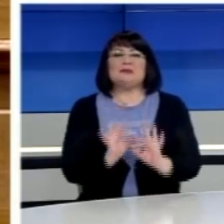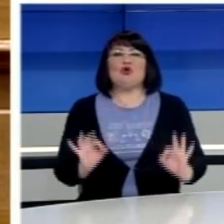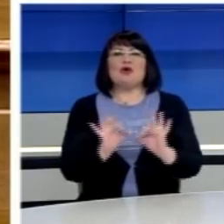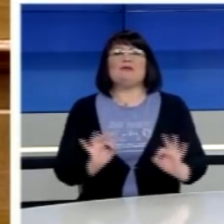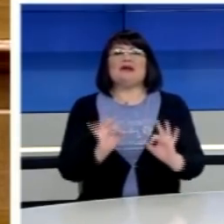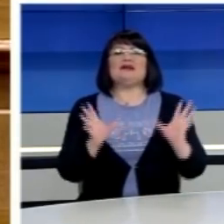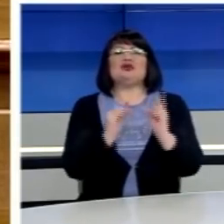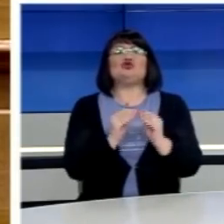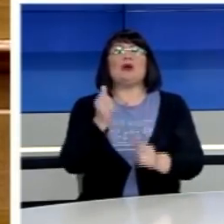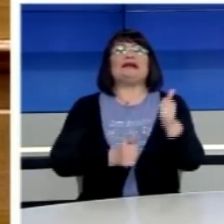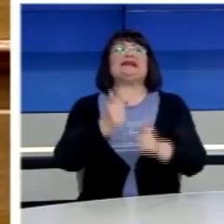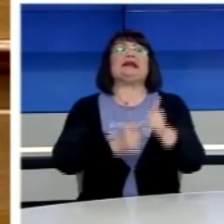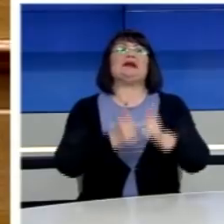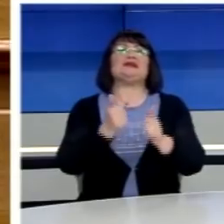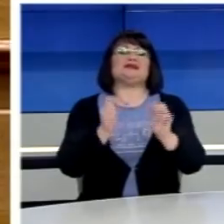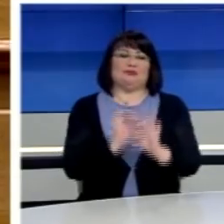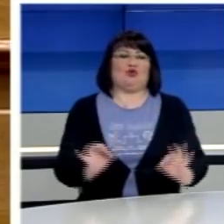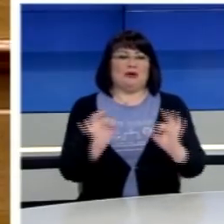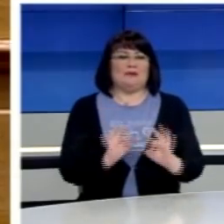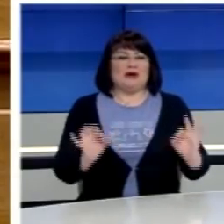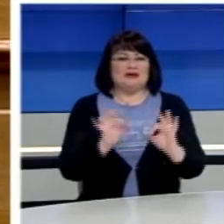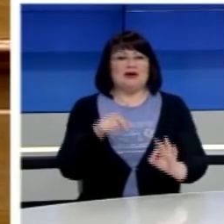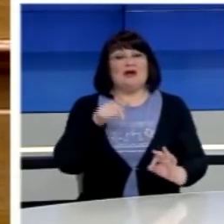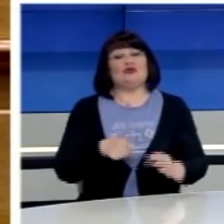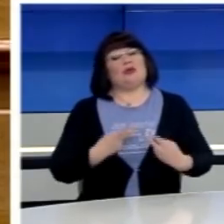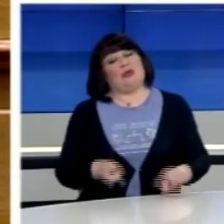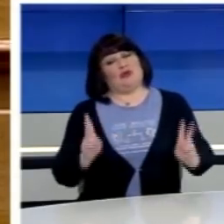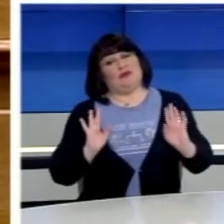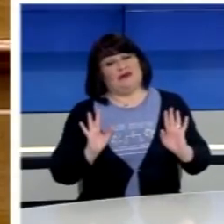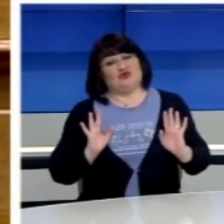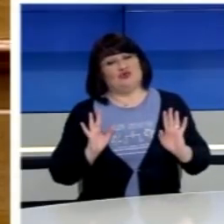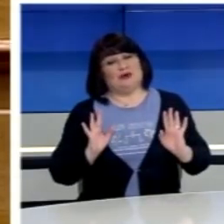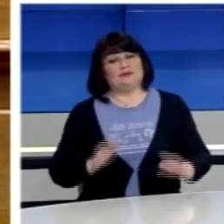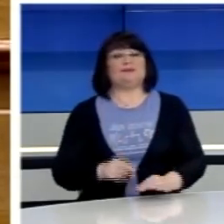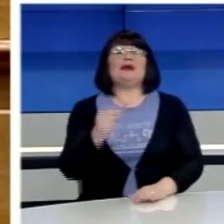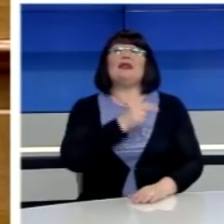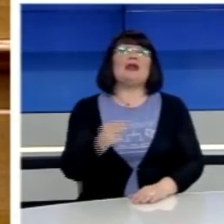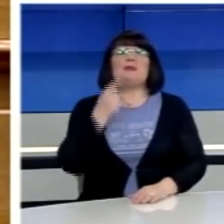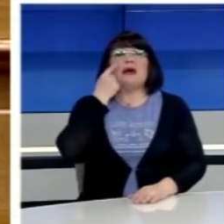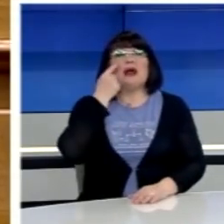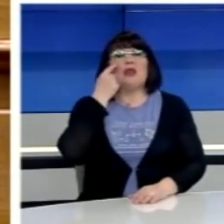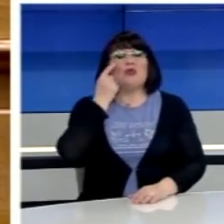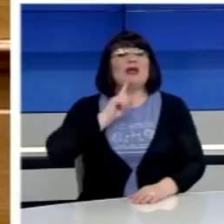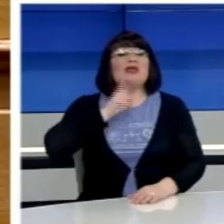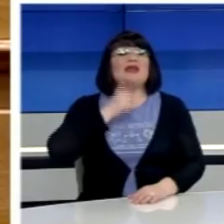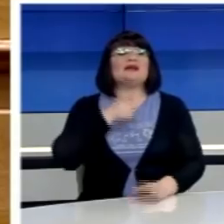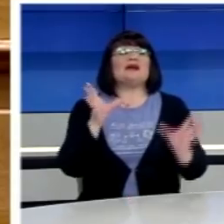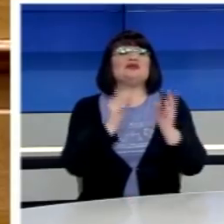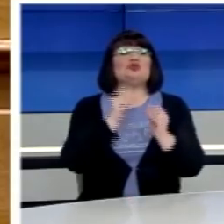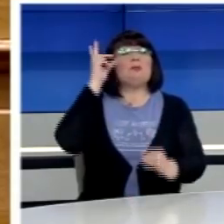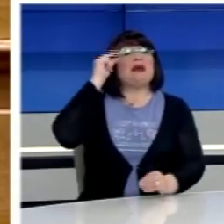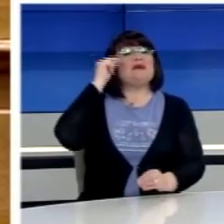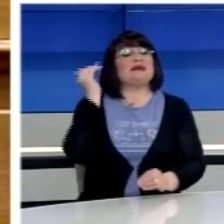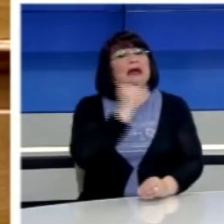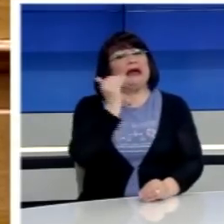εξετάσεων. Και βέβαια αυτό δεν θα περάσει. Ας περάσουμε τώρα να δούμε τις διατάξεις για τα πανεπιστήμια